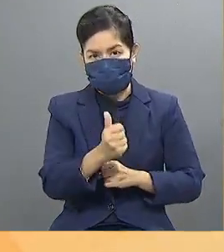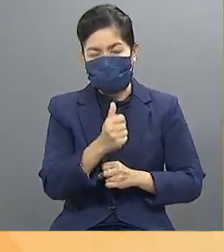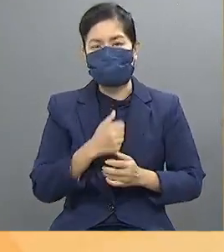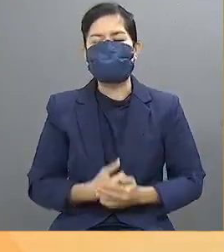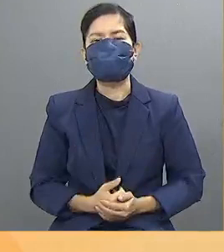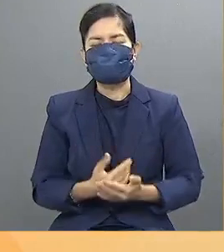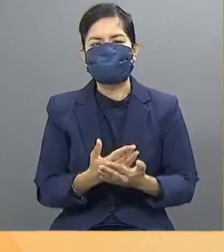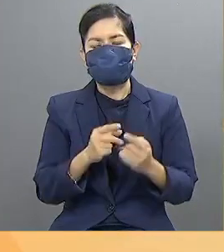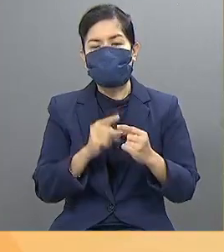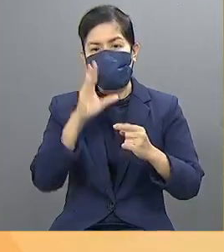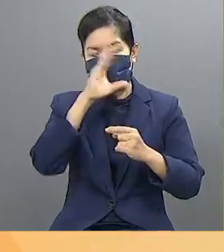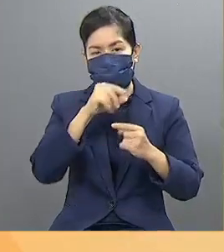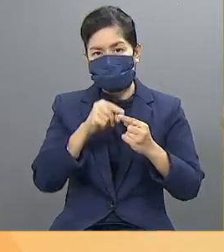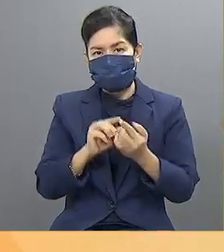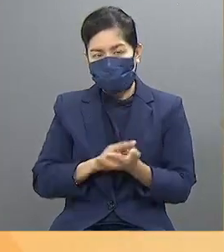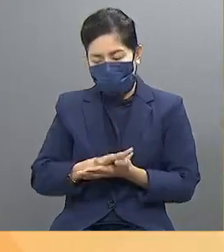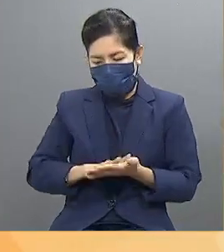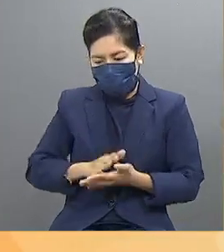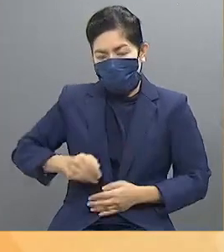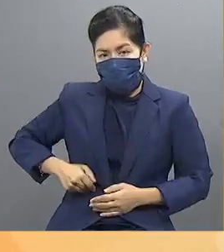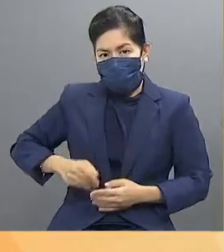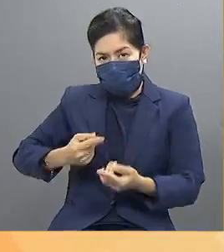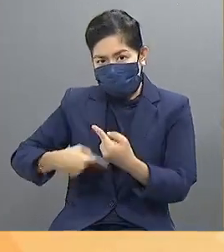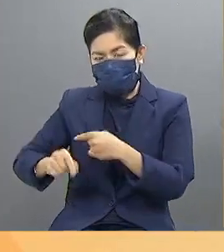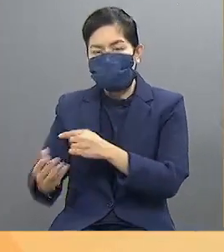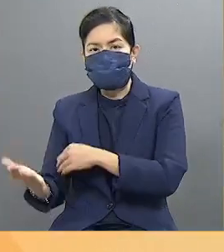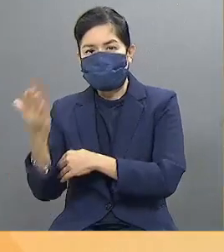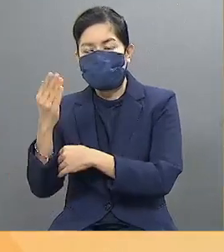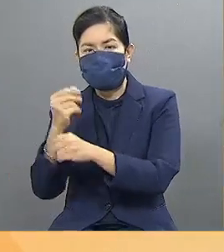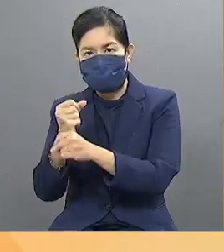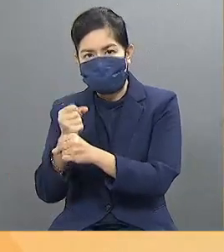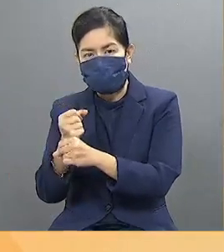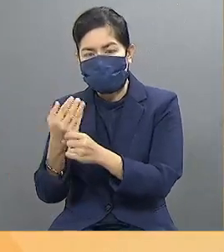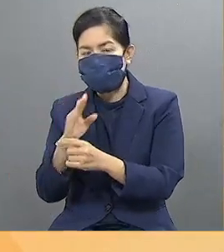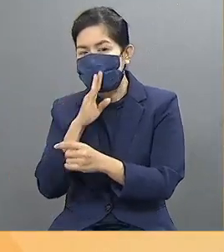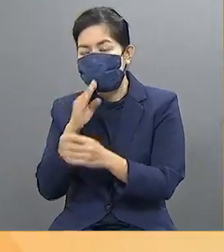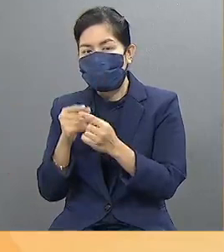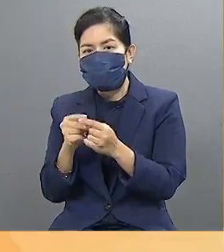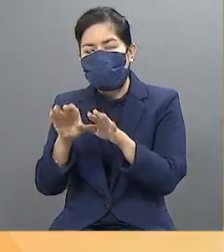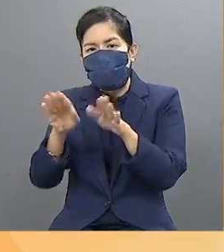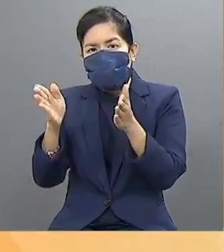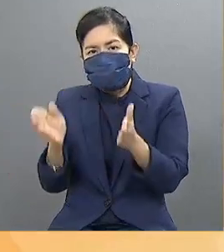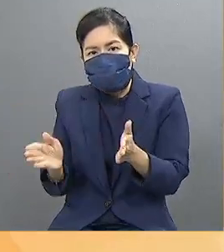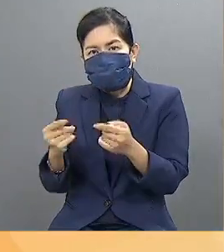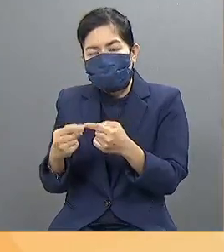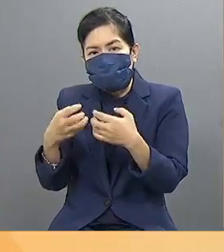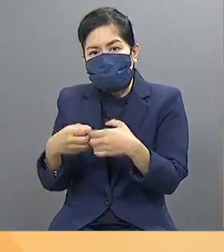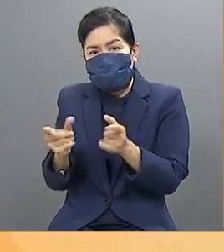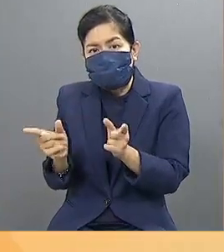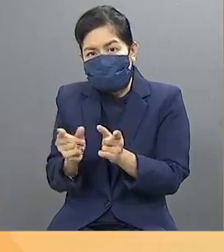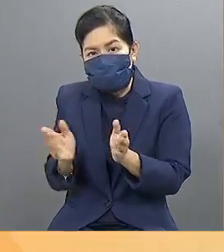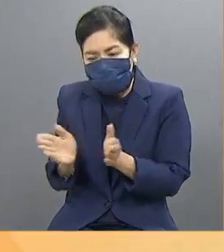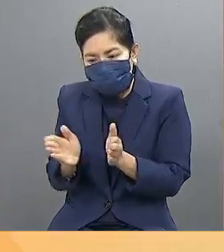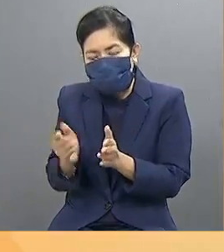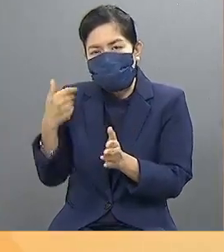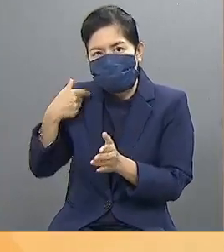เครื่องไตล้างไตขนาดเล็กพกติดตัวอยู ่ ที่สามารถล้างไตได้โดยที่เราไม่ต้องไปโรงพยาบาลอันนั้นก็การมีการ